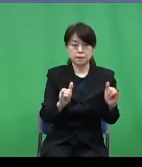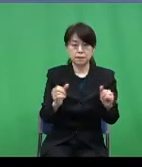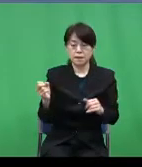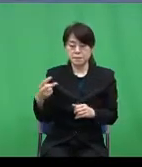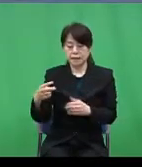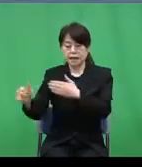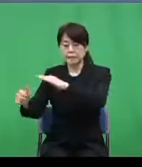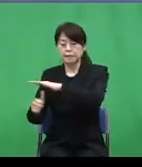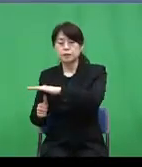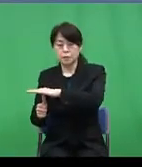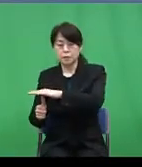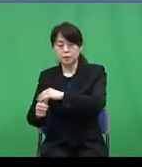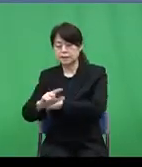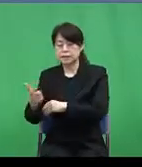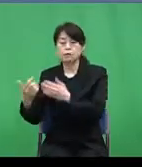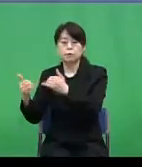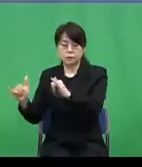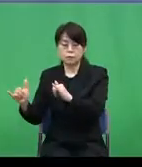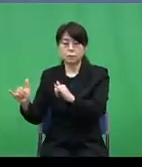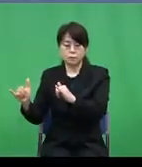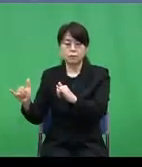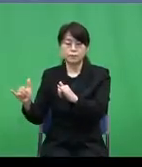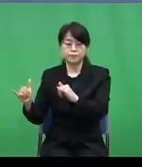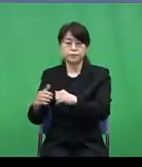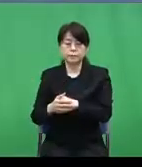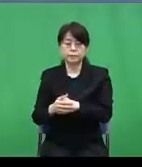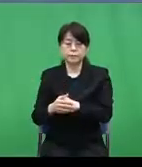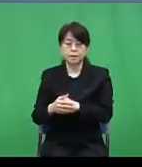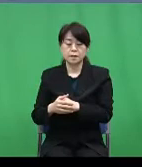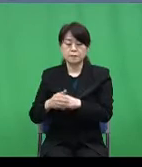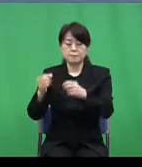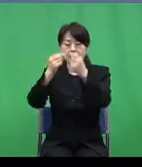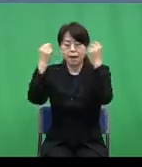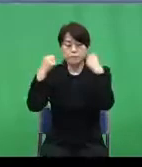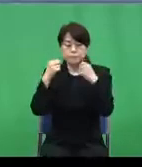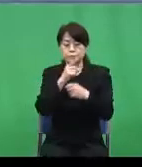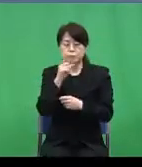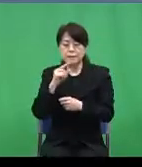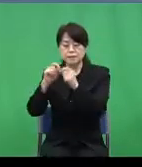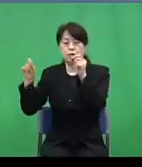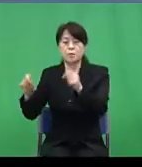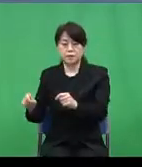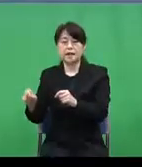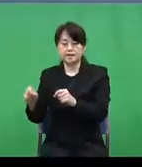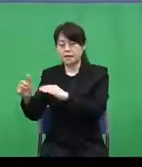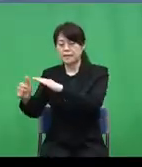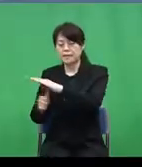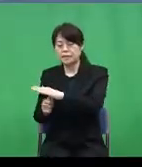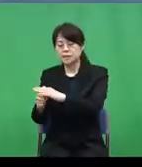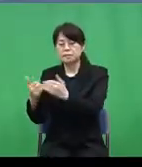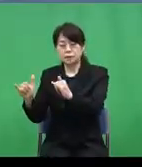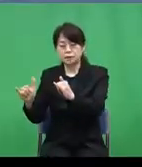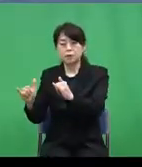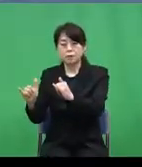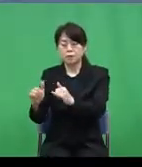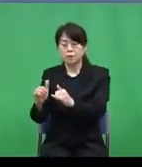こもりなどの方で、これはまあ、プライバシーの問題などもあって、特に引きこもりの方などはなかな